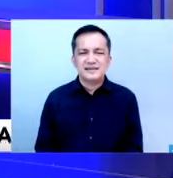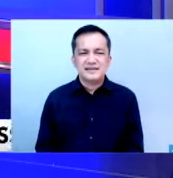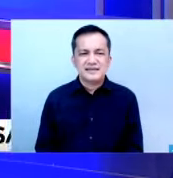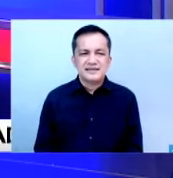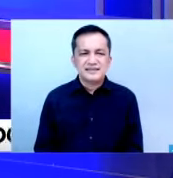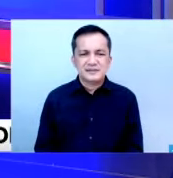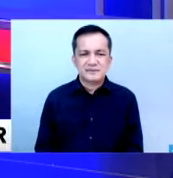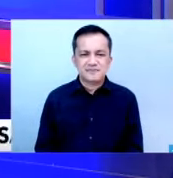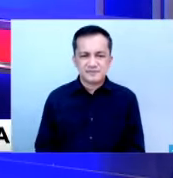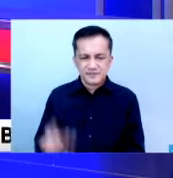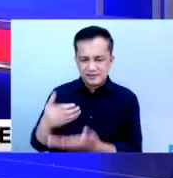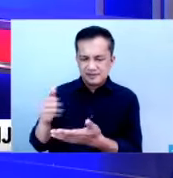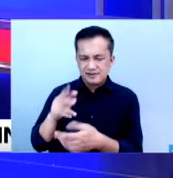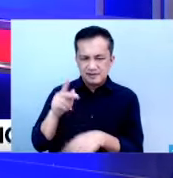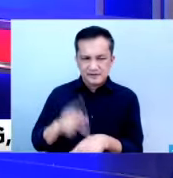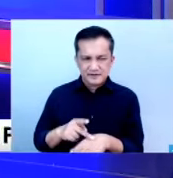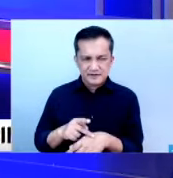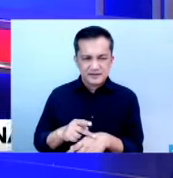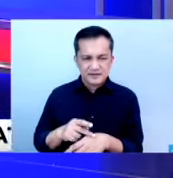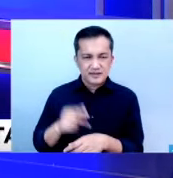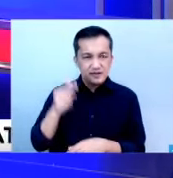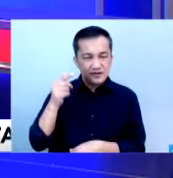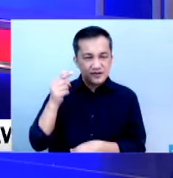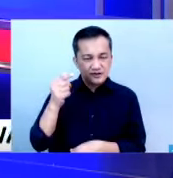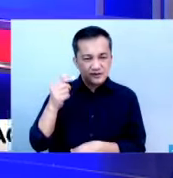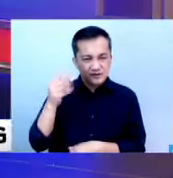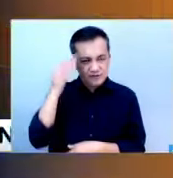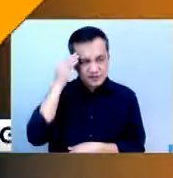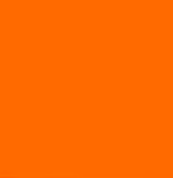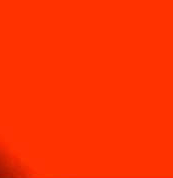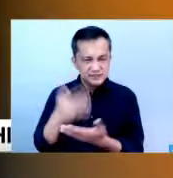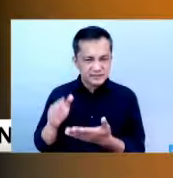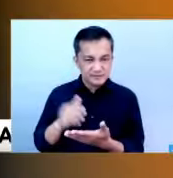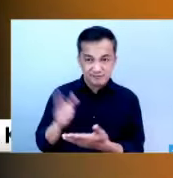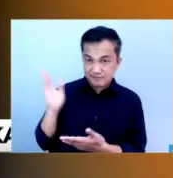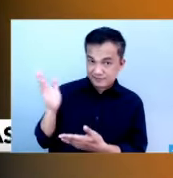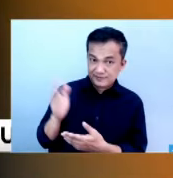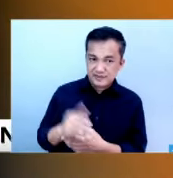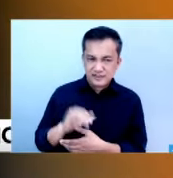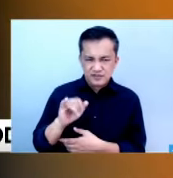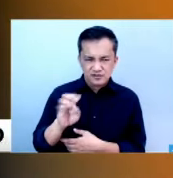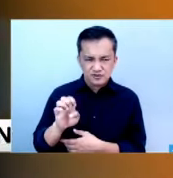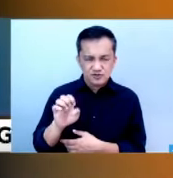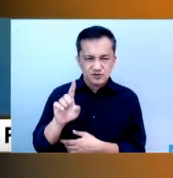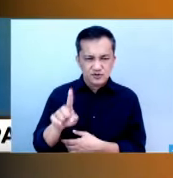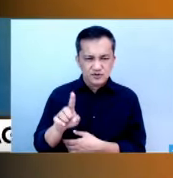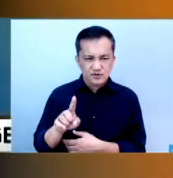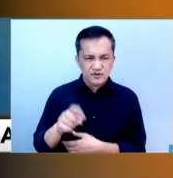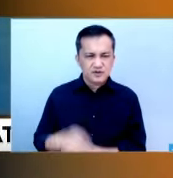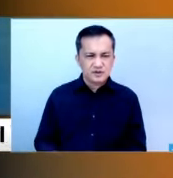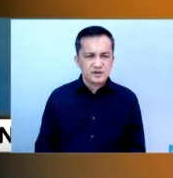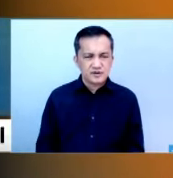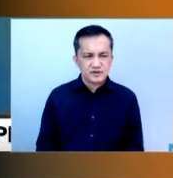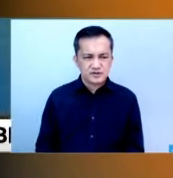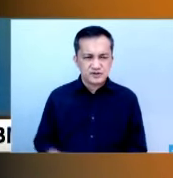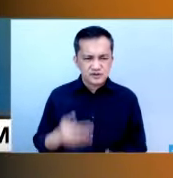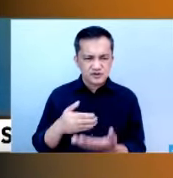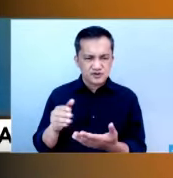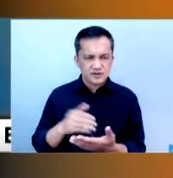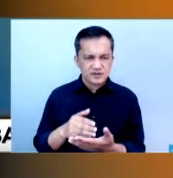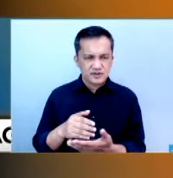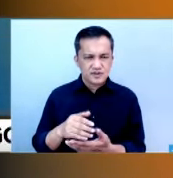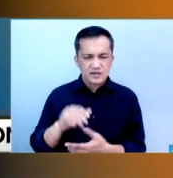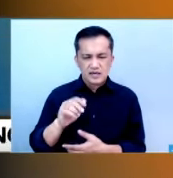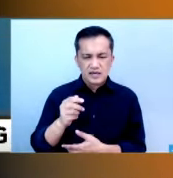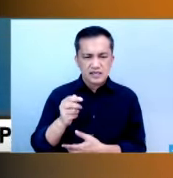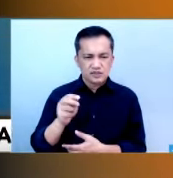Magko-concert man po sa Pilipinas ang South Korean singer na si IU. Sa June 1, gaganapin ang her concert tour ni IU sa